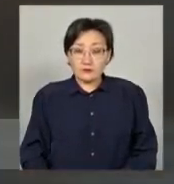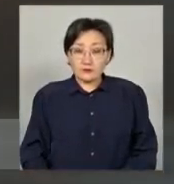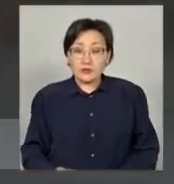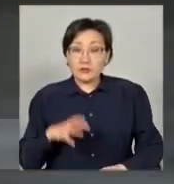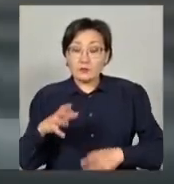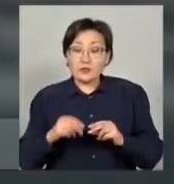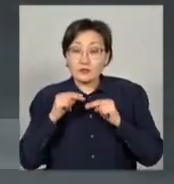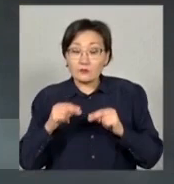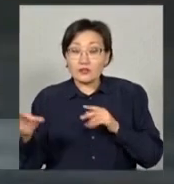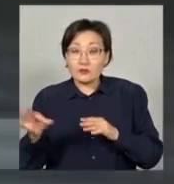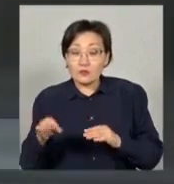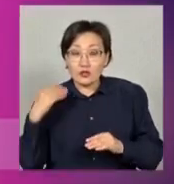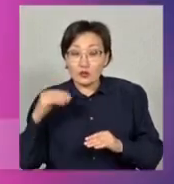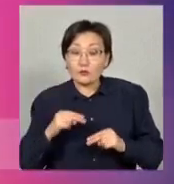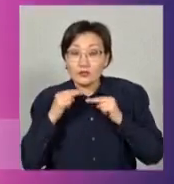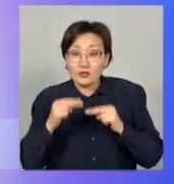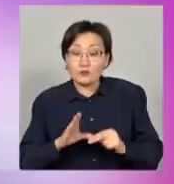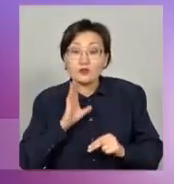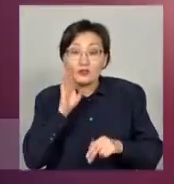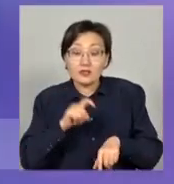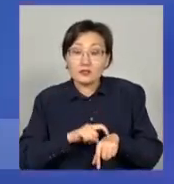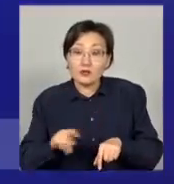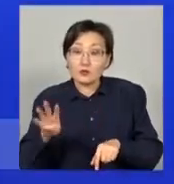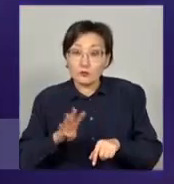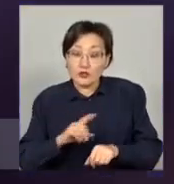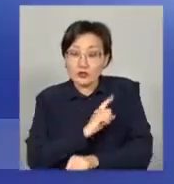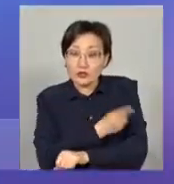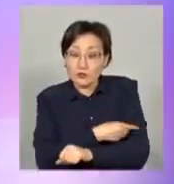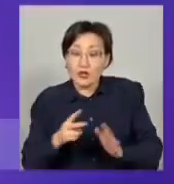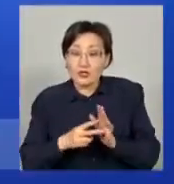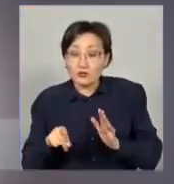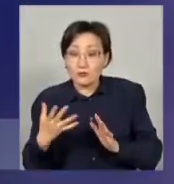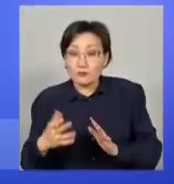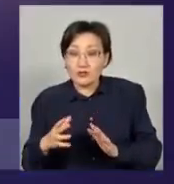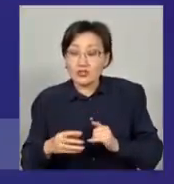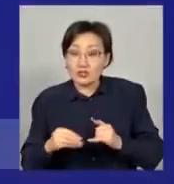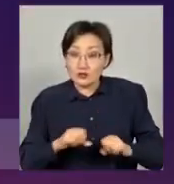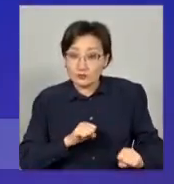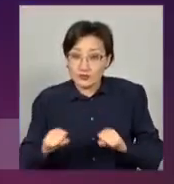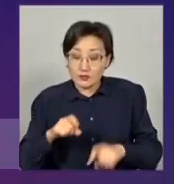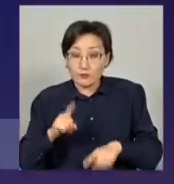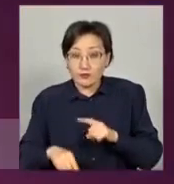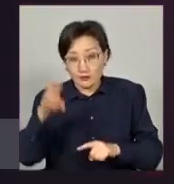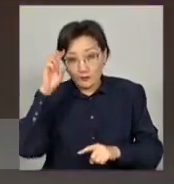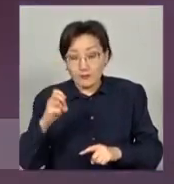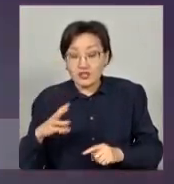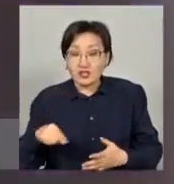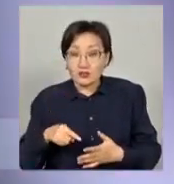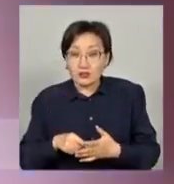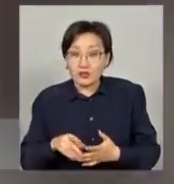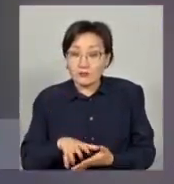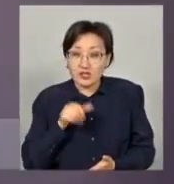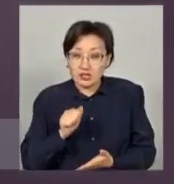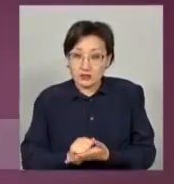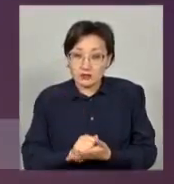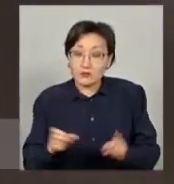Әлем назары әпсәтте Түркияға ауды. Таңғы сағат 4-тен кеткенде қуаты 7.5 балл зілзала бауырлас елдегі бірнеше қаланың быт-шытын